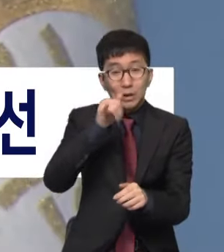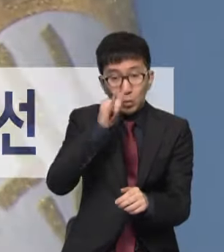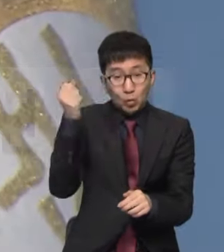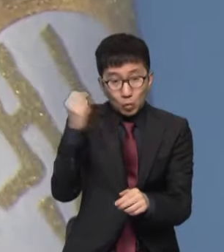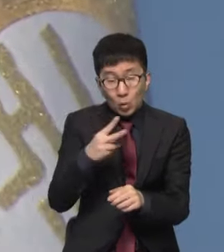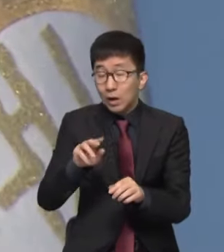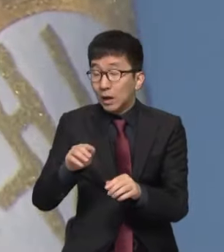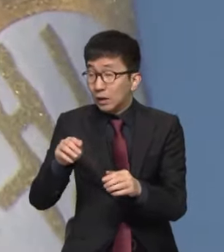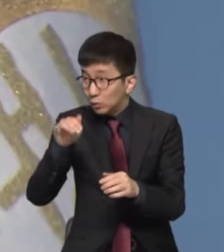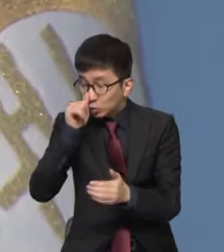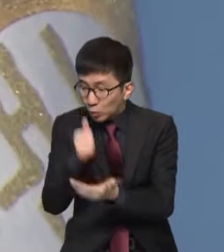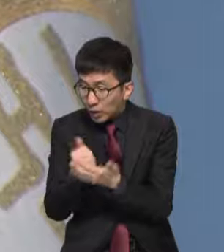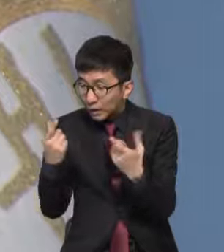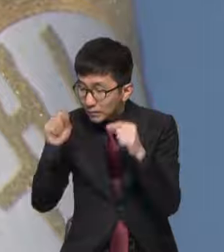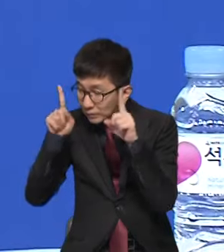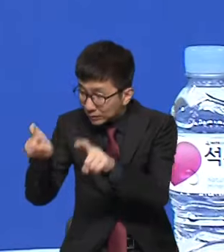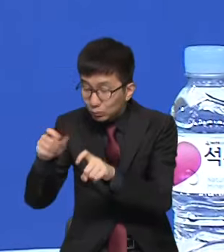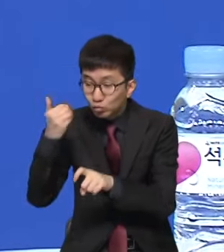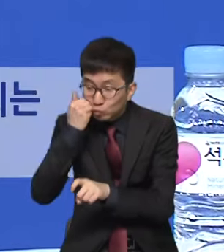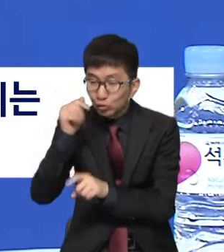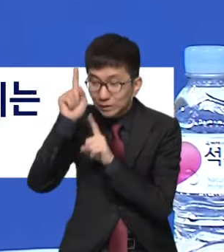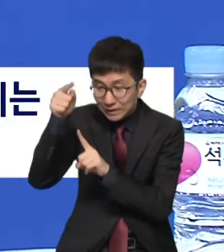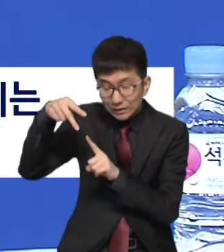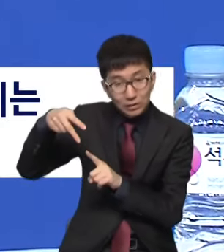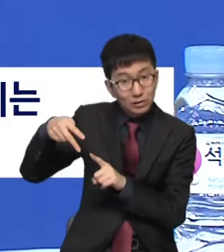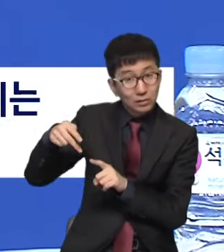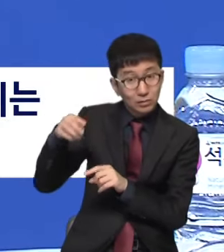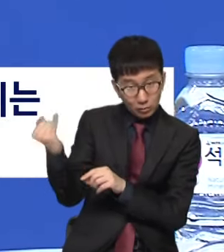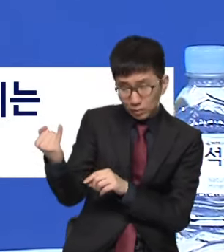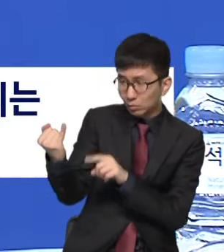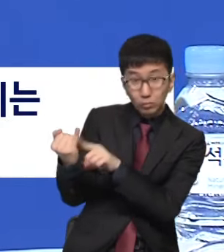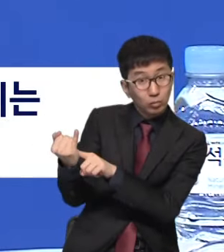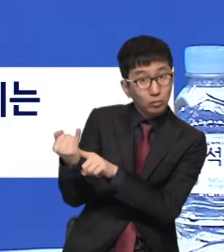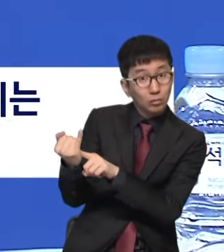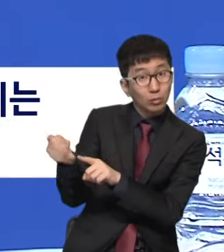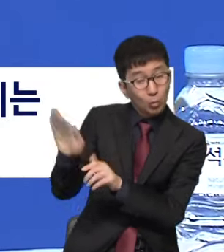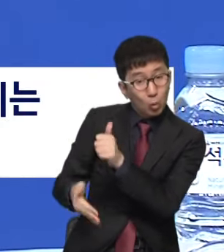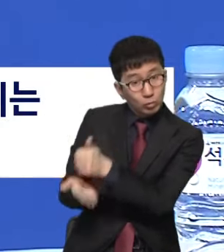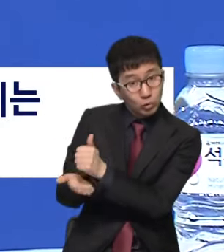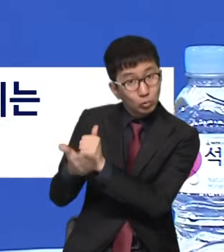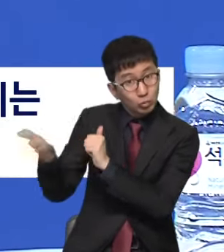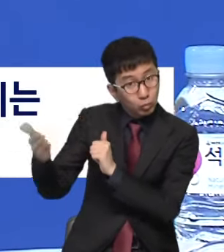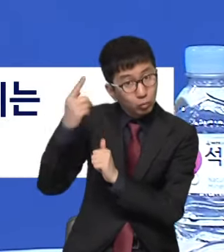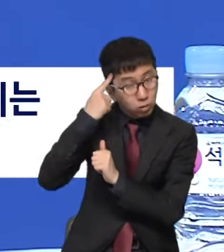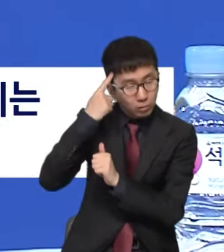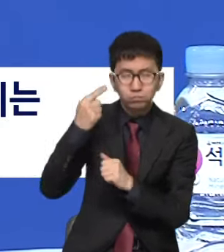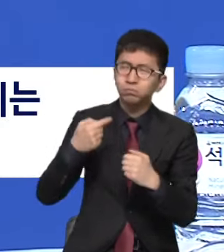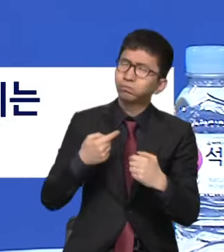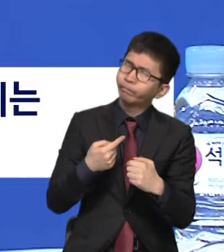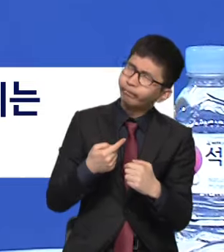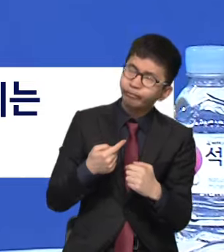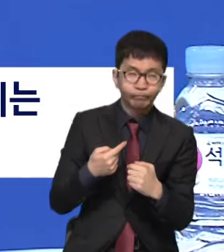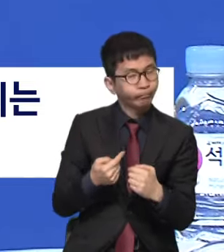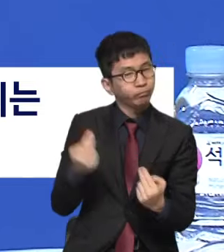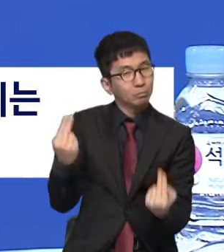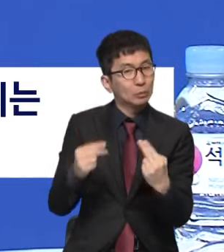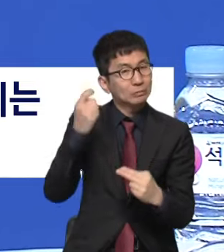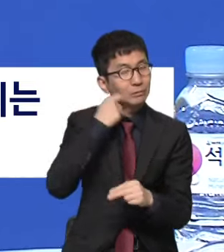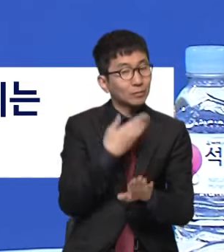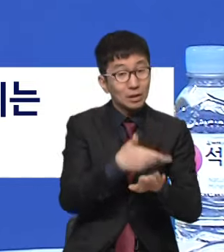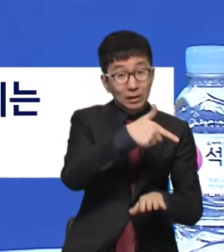기회를 준 것과 비교됩니다 기동민 위원의 경우는 금품 수술을 본인이 시인을